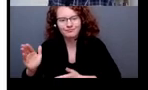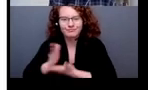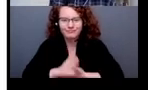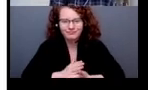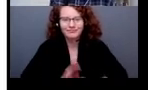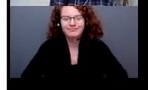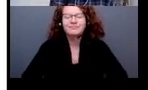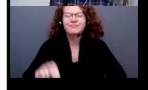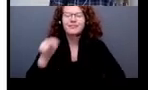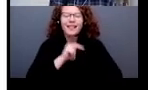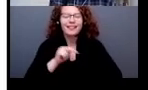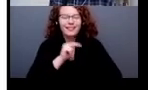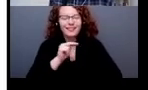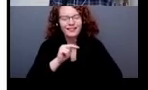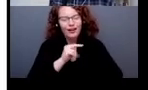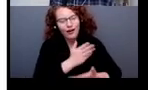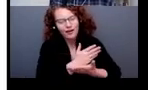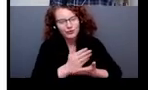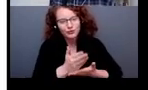Je reprends le relais, merci Anaïs.